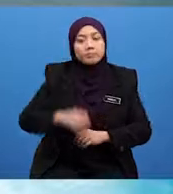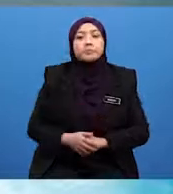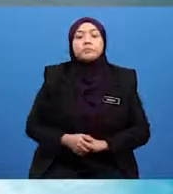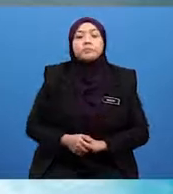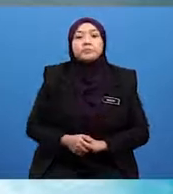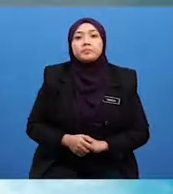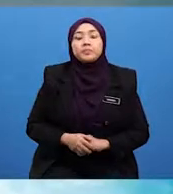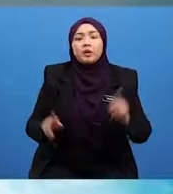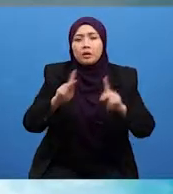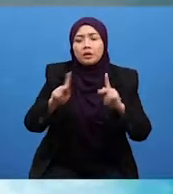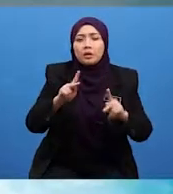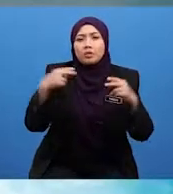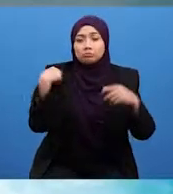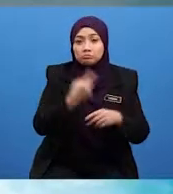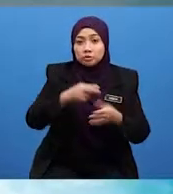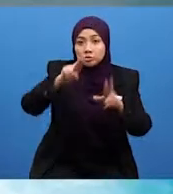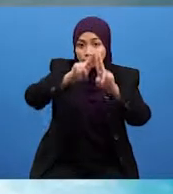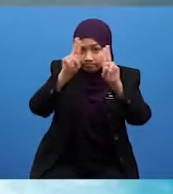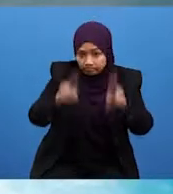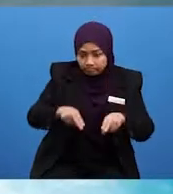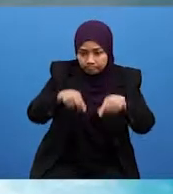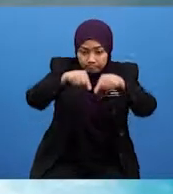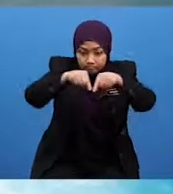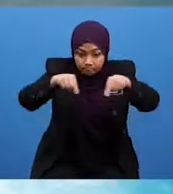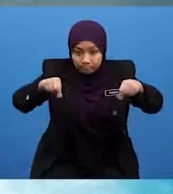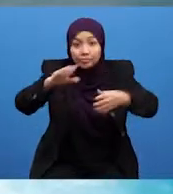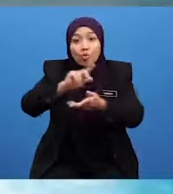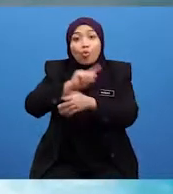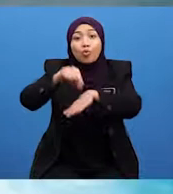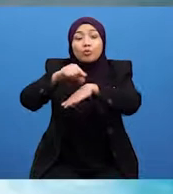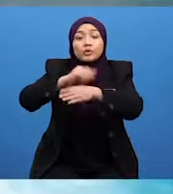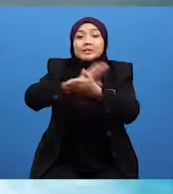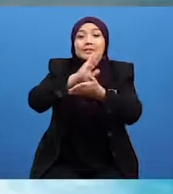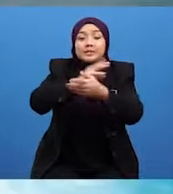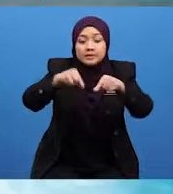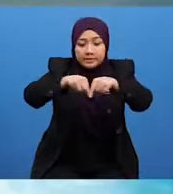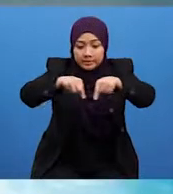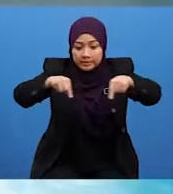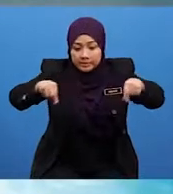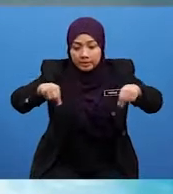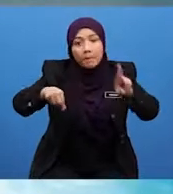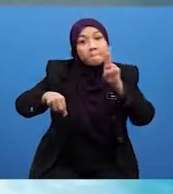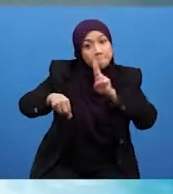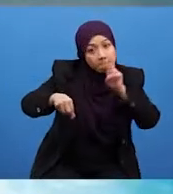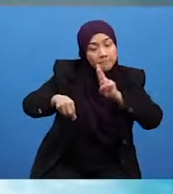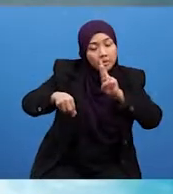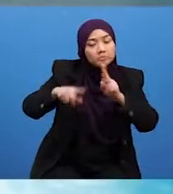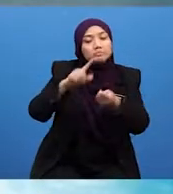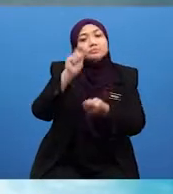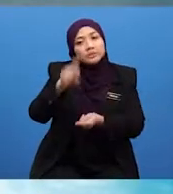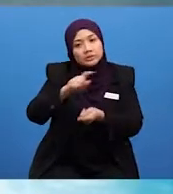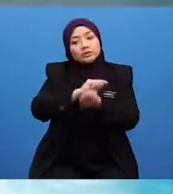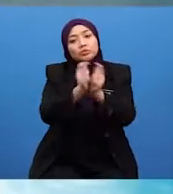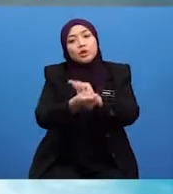Jika kita menguji bahan-bahan tersebut dengan kertas litmus warna merah, ia akan